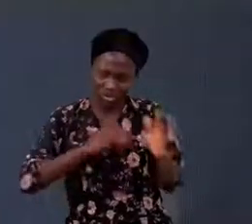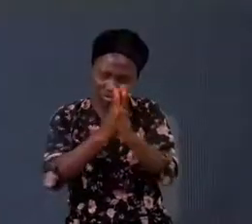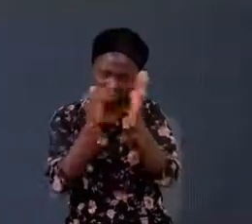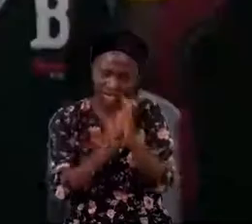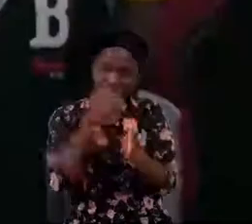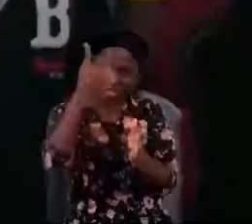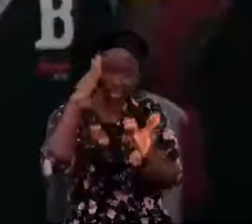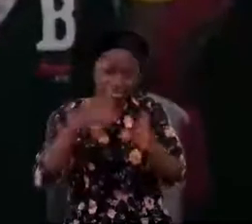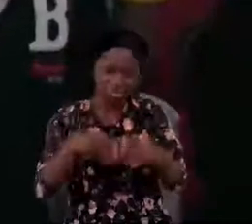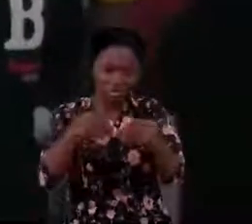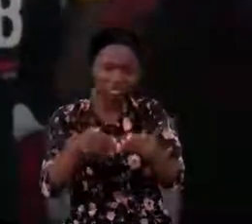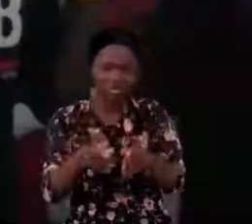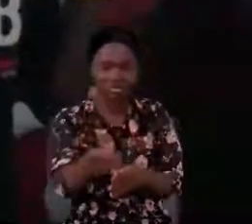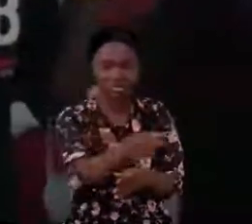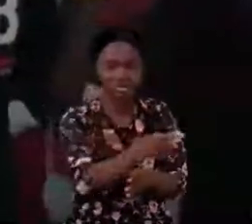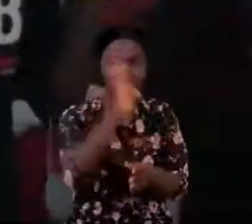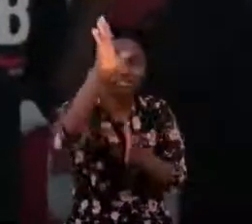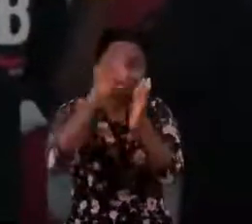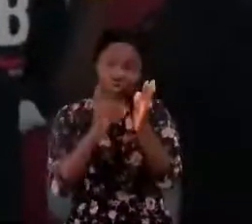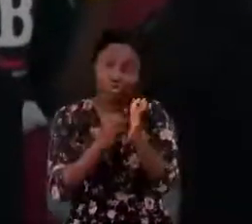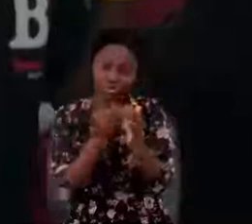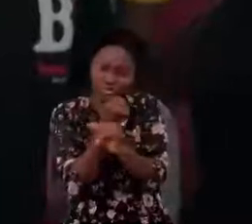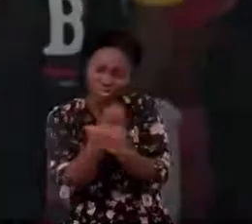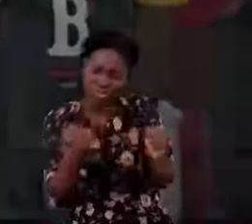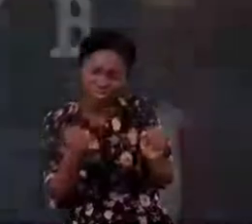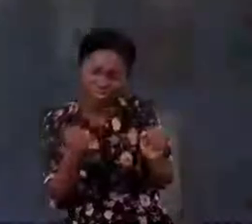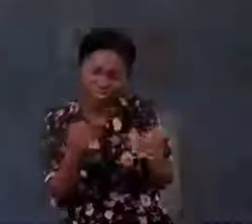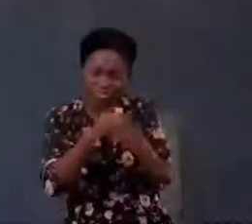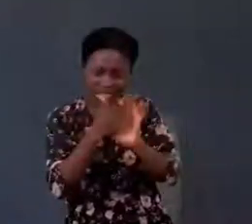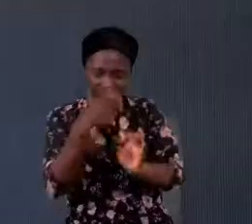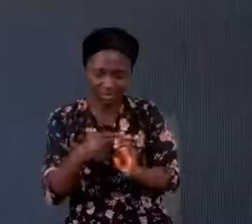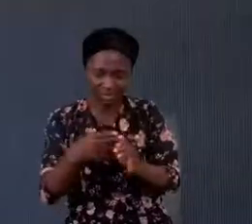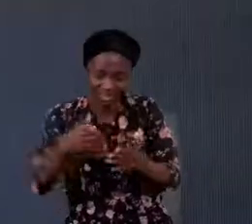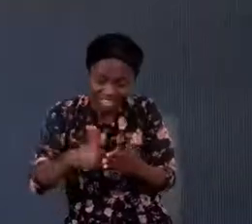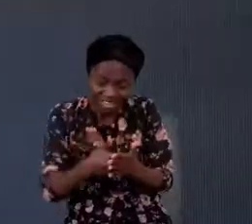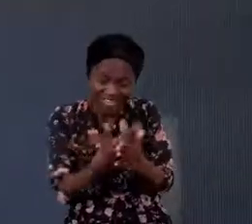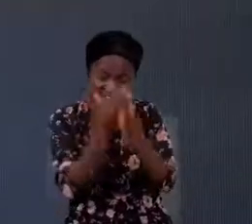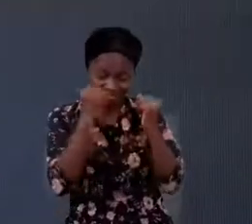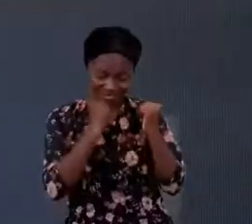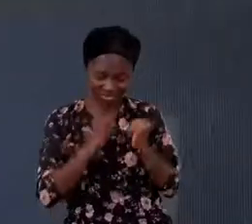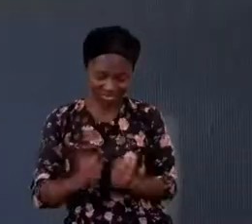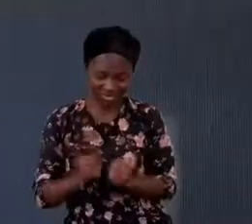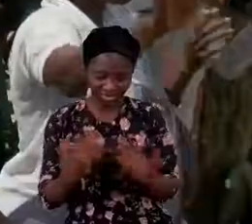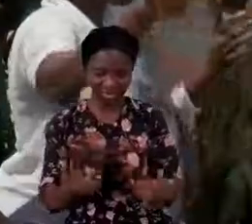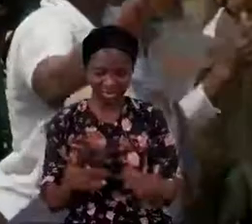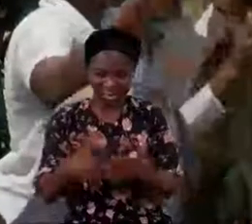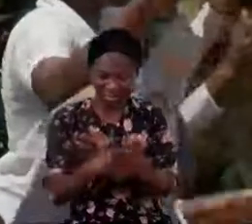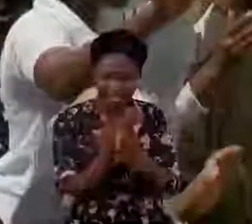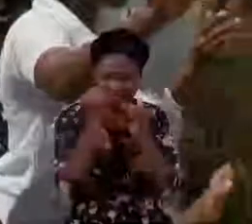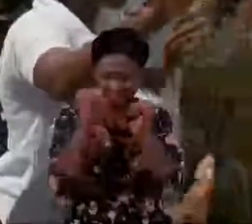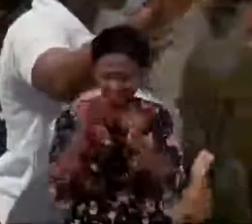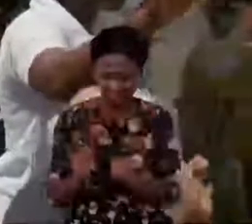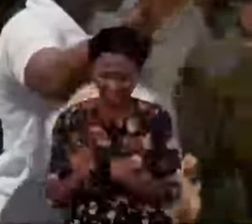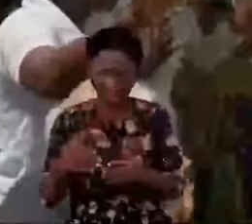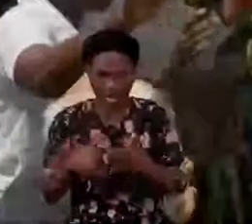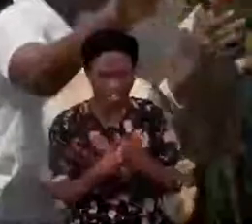une nouvelle puissance, une nouvelle vision, une nouvelle passion et une nouvelle focalisation au nom